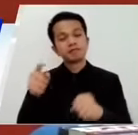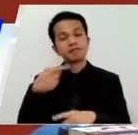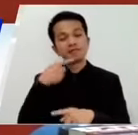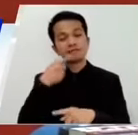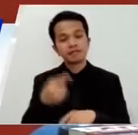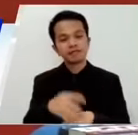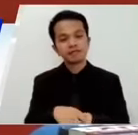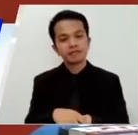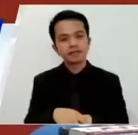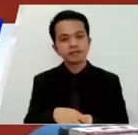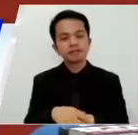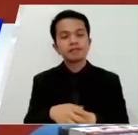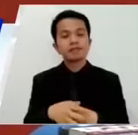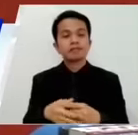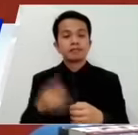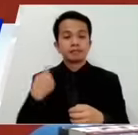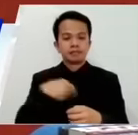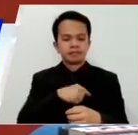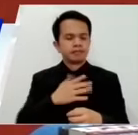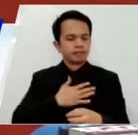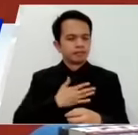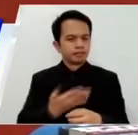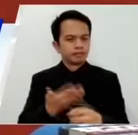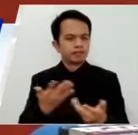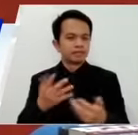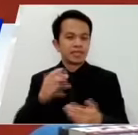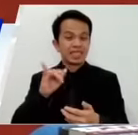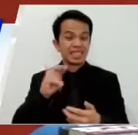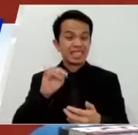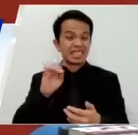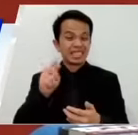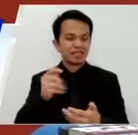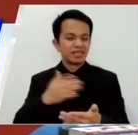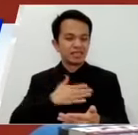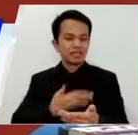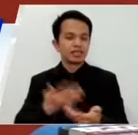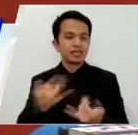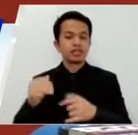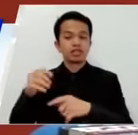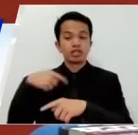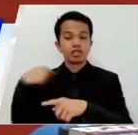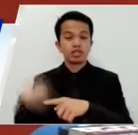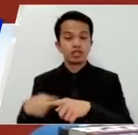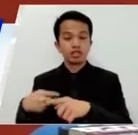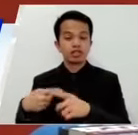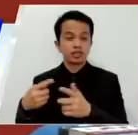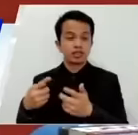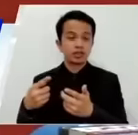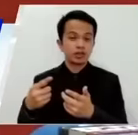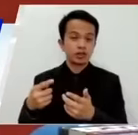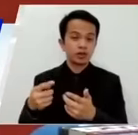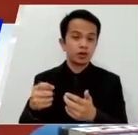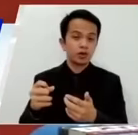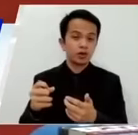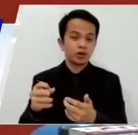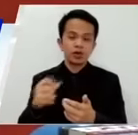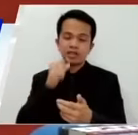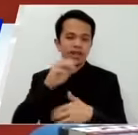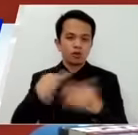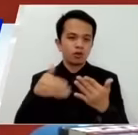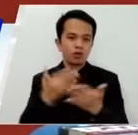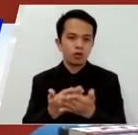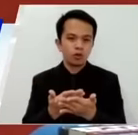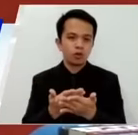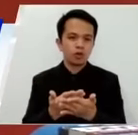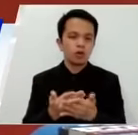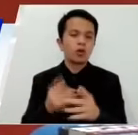we would insist that that China Sea, or not the whole of it, but there